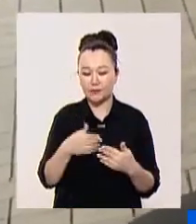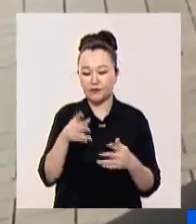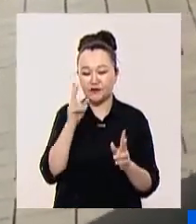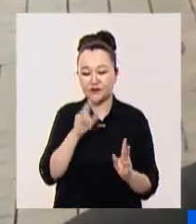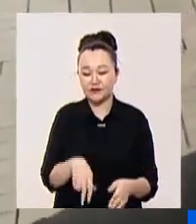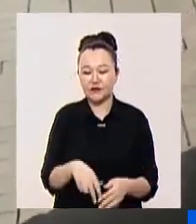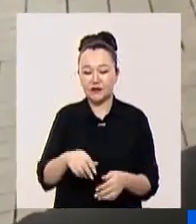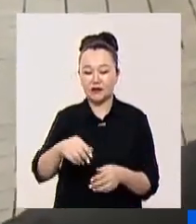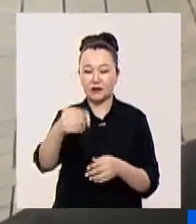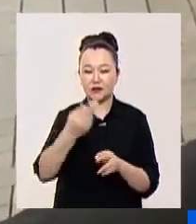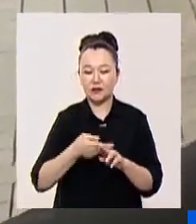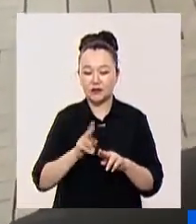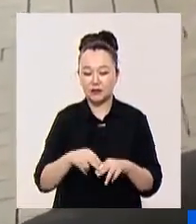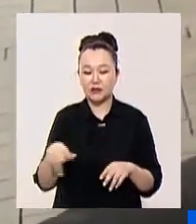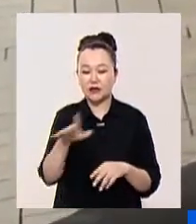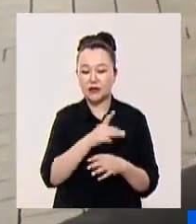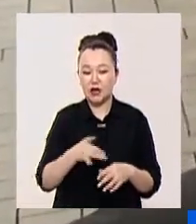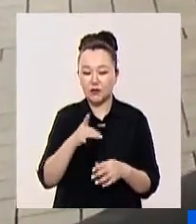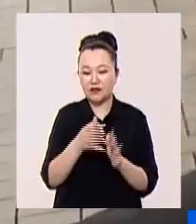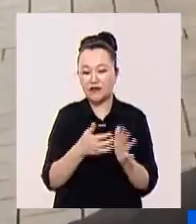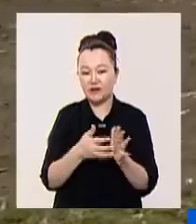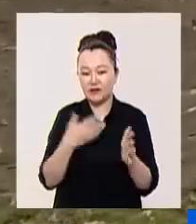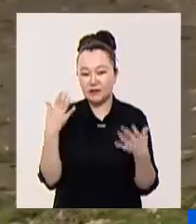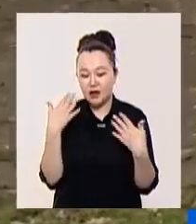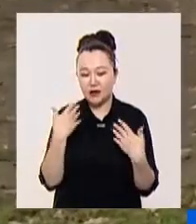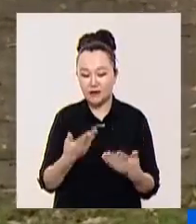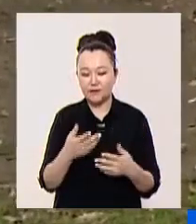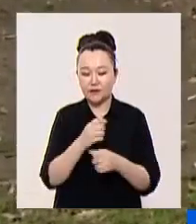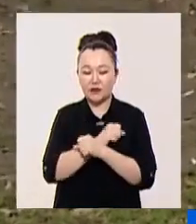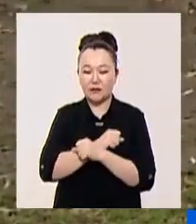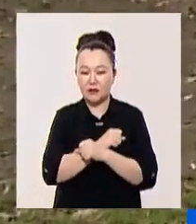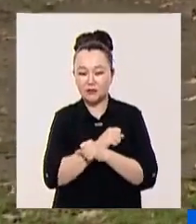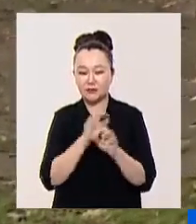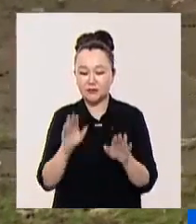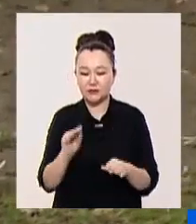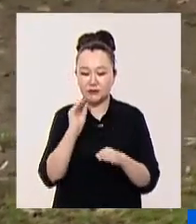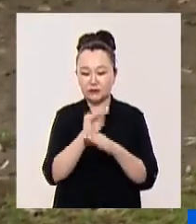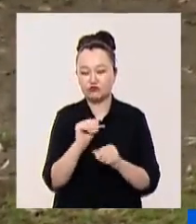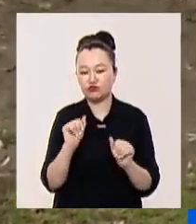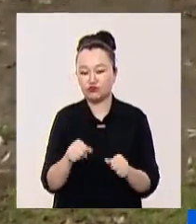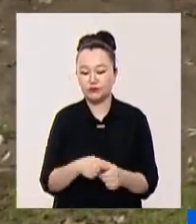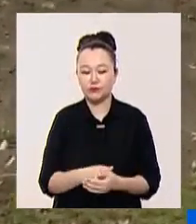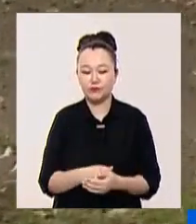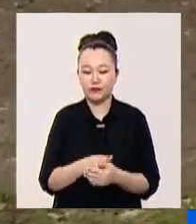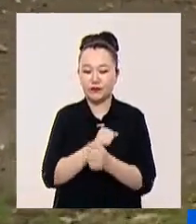знаю. Для этого района не хватает, наверное, парка. Демалсор, мы на сей же самосейн.